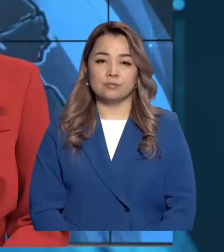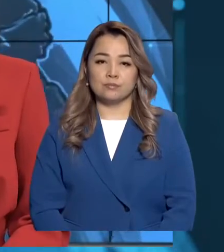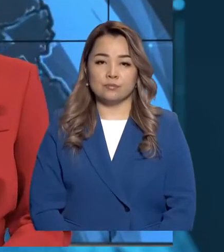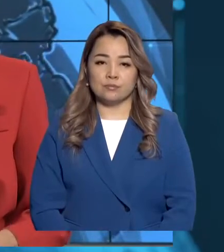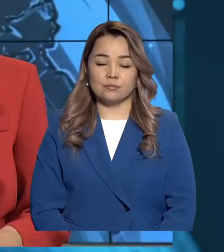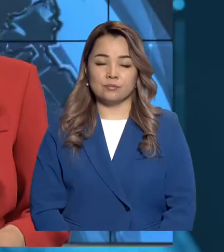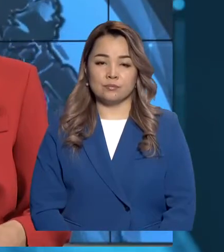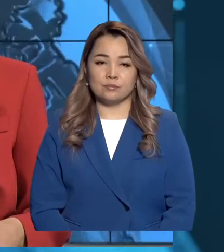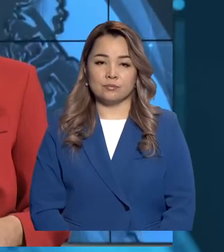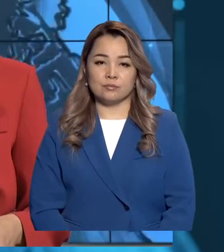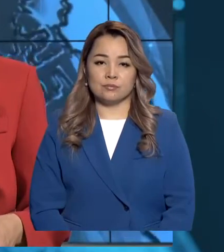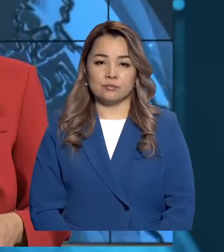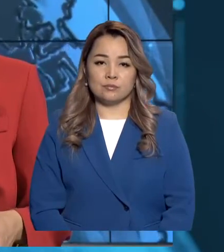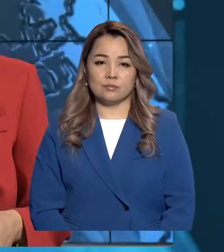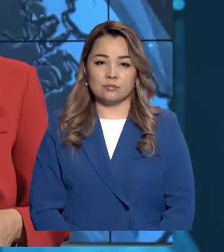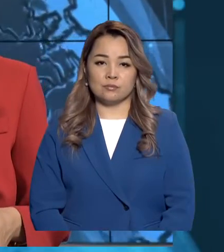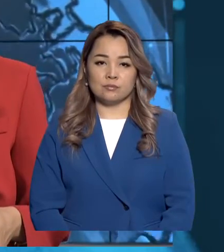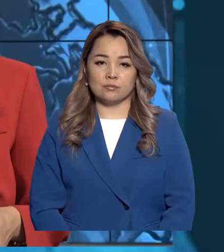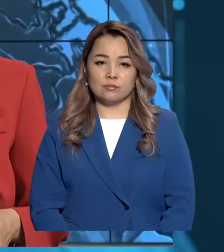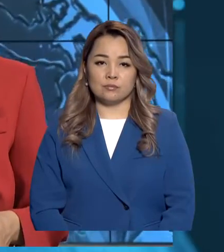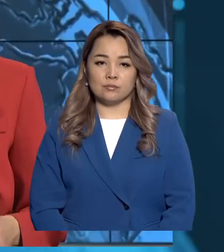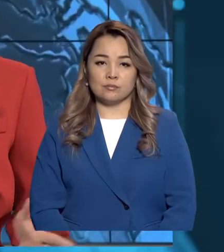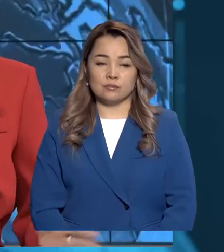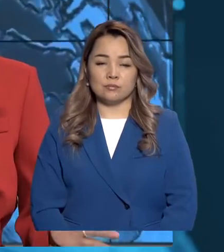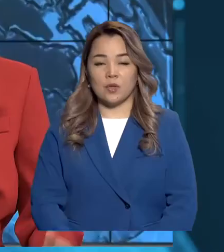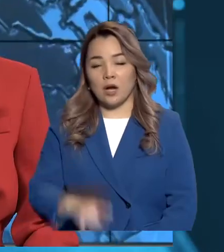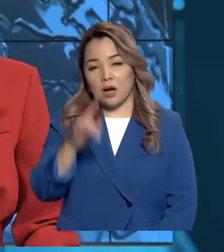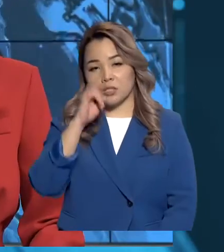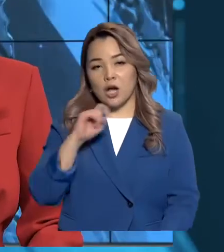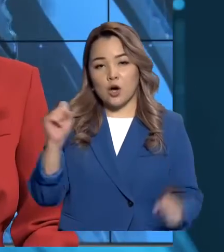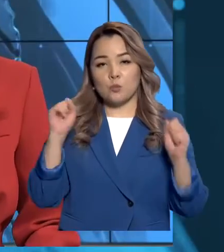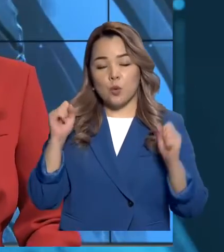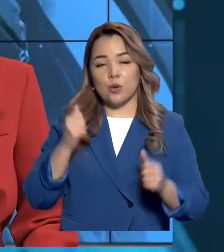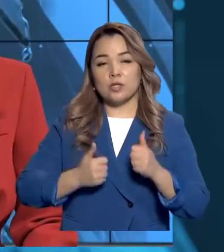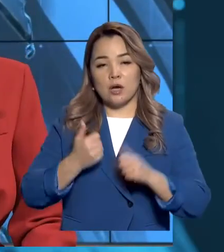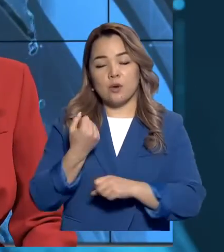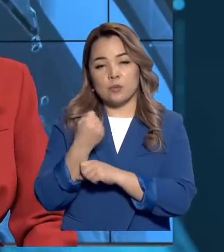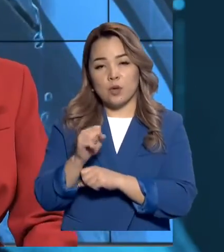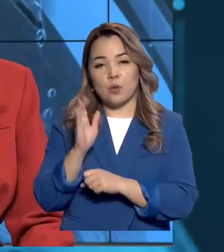сөз кезегі өзіңізде. Рахмет, Азат. Қазақ спортшыларының жеңістері көп болсын.